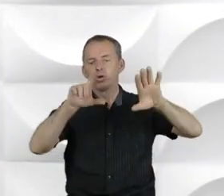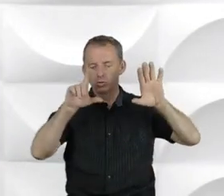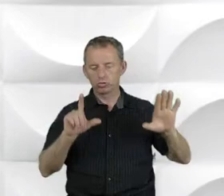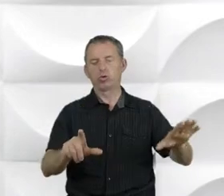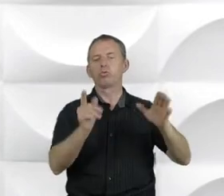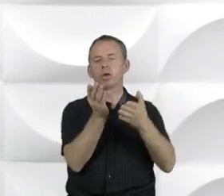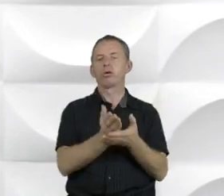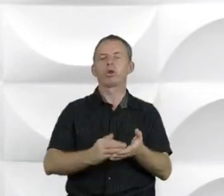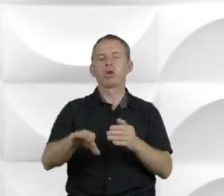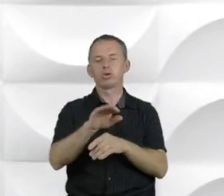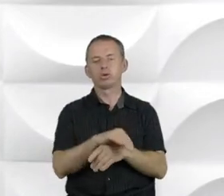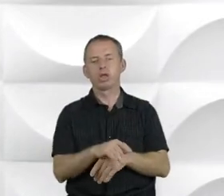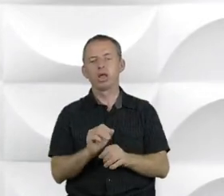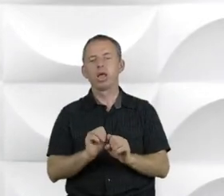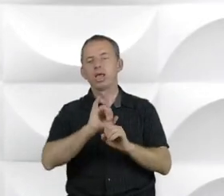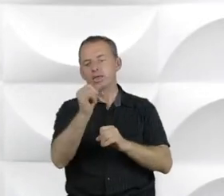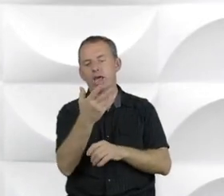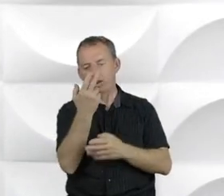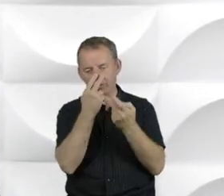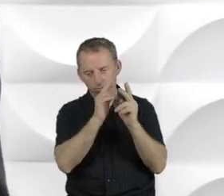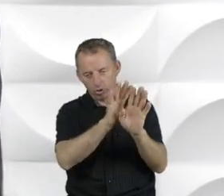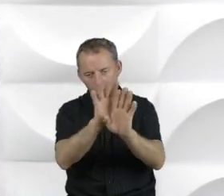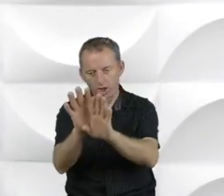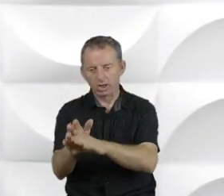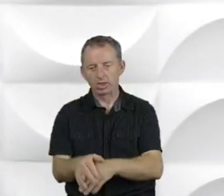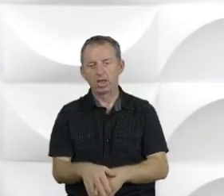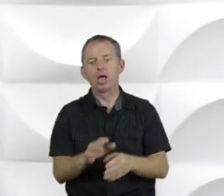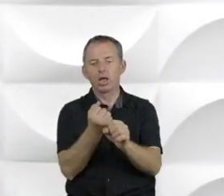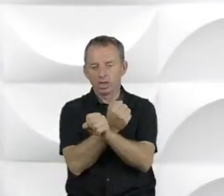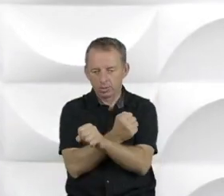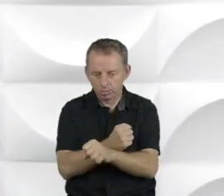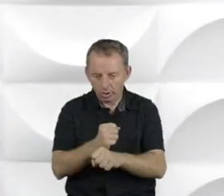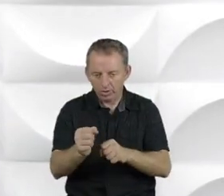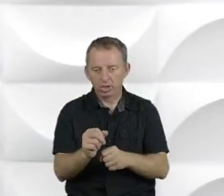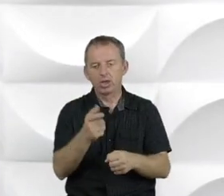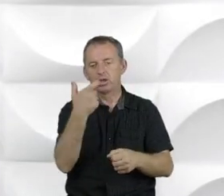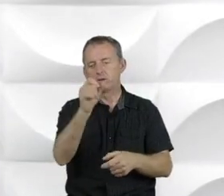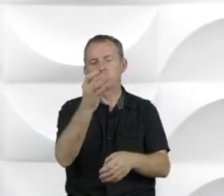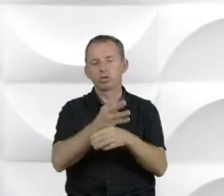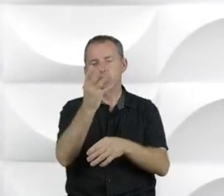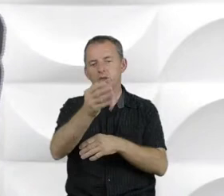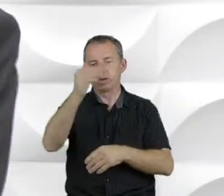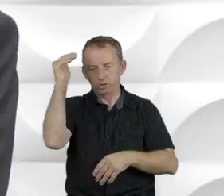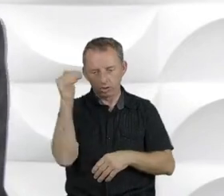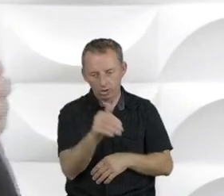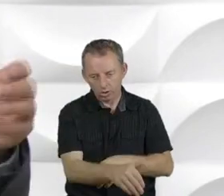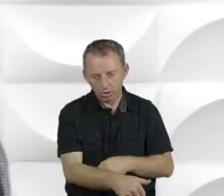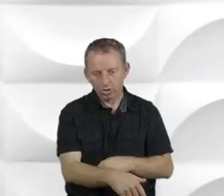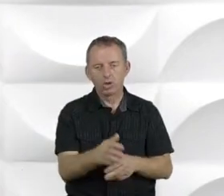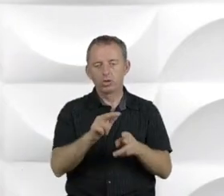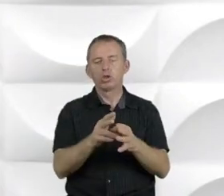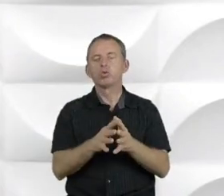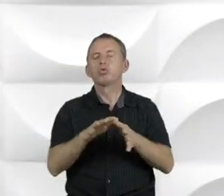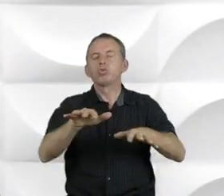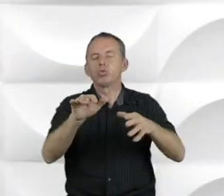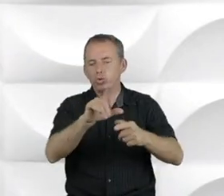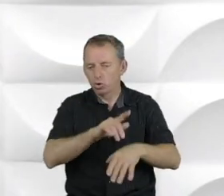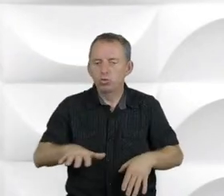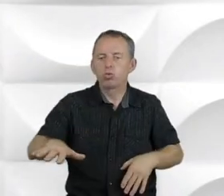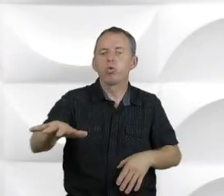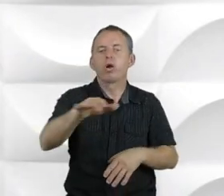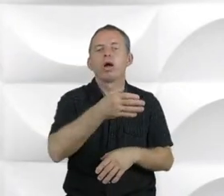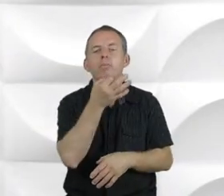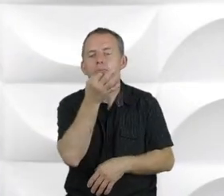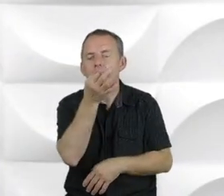gdzie Janowi pokazano liczbę zbawionych 144 tysiące i ten wielki tłum. I